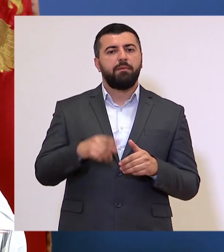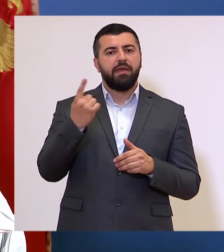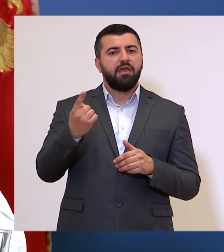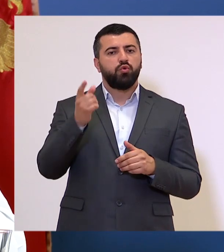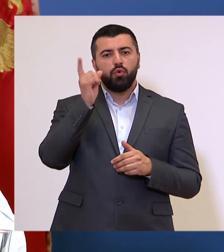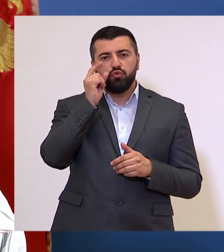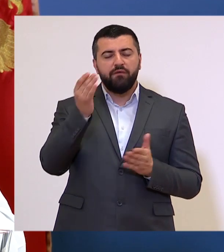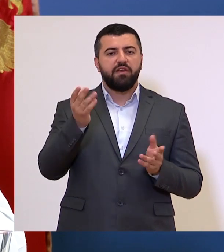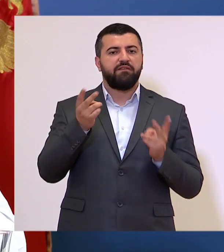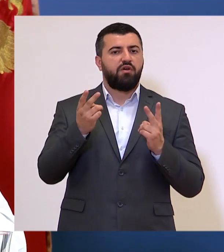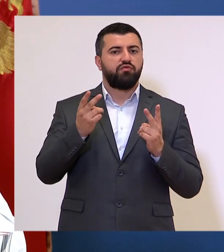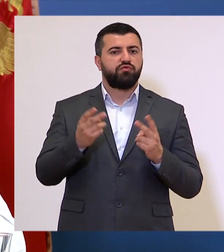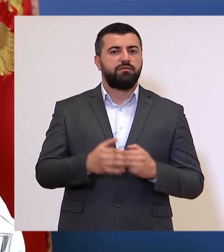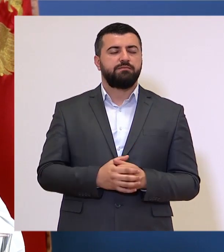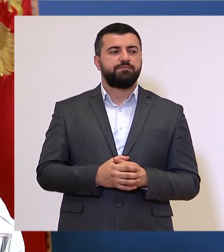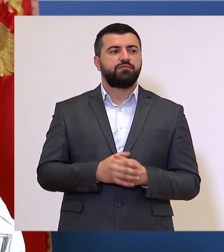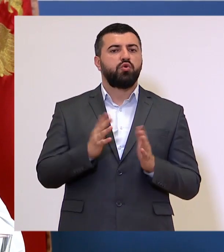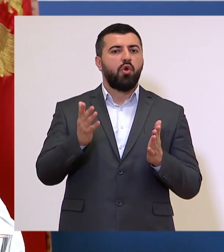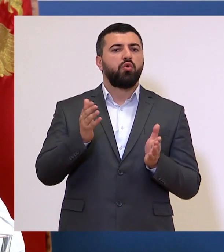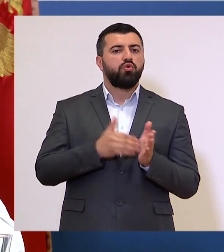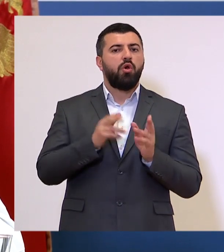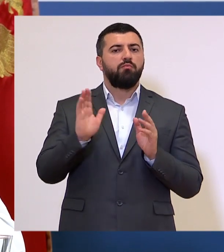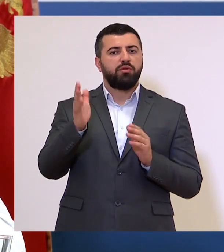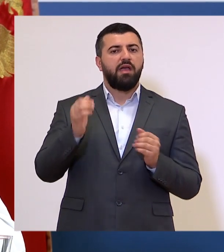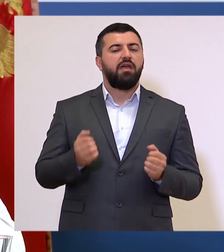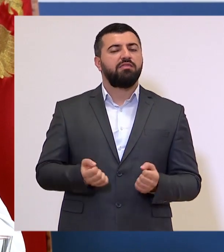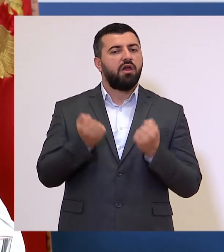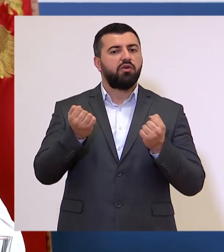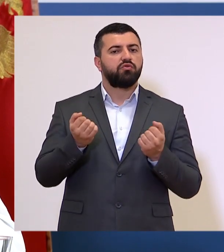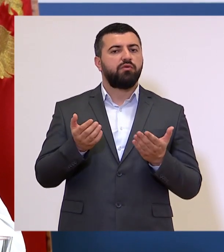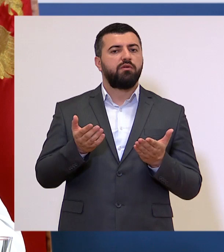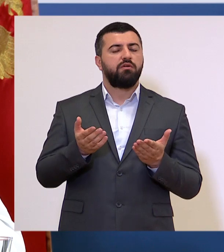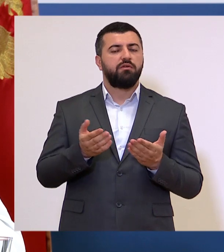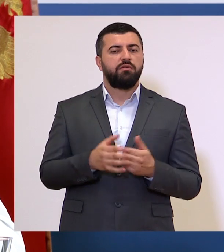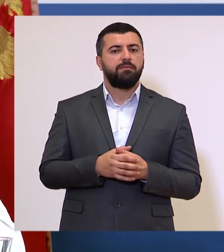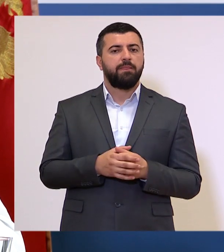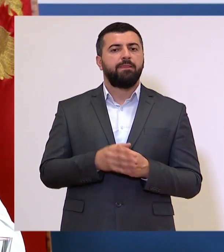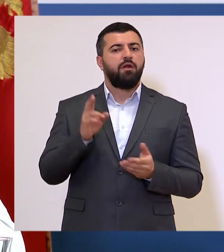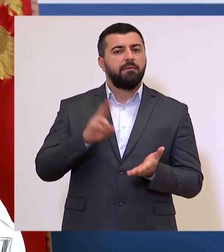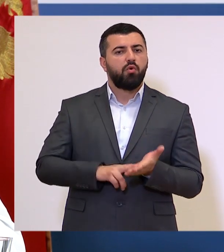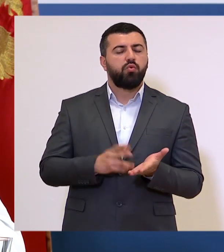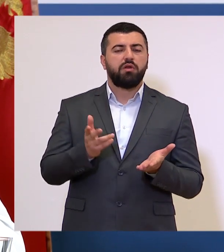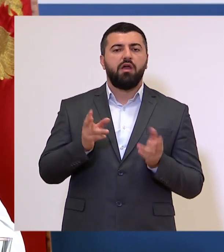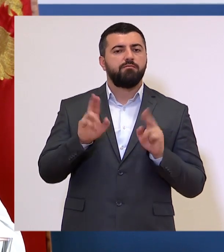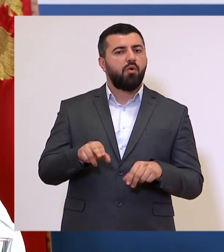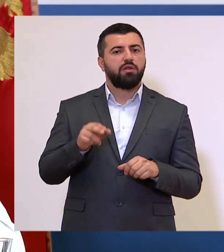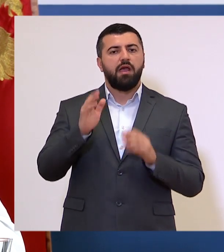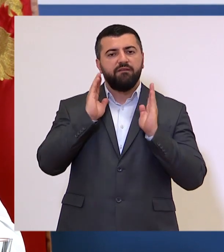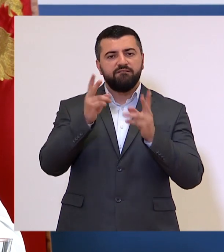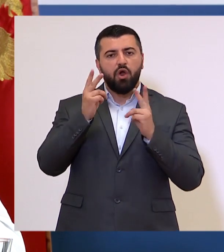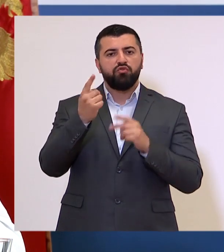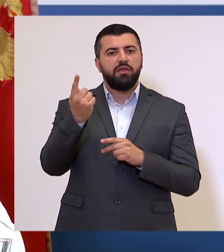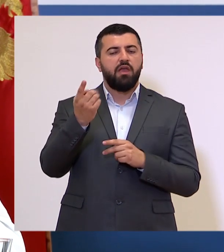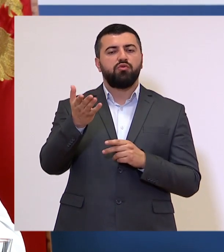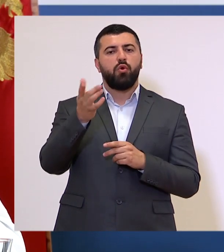jednog građanina i da se ni jedan ne razboli. Koliko god da to bude surovo u ovom dijelu donesenih mjera, vjerujte da je cijena